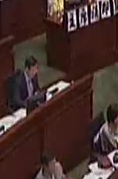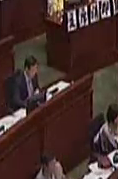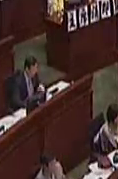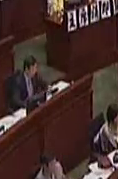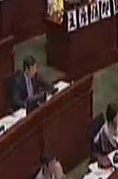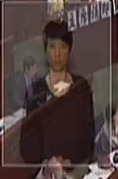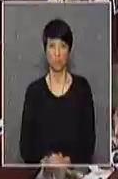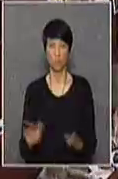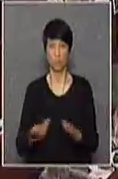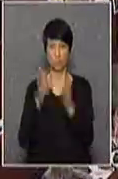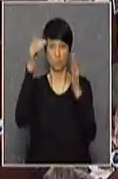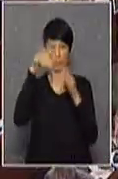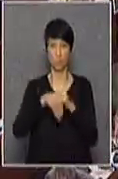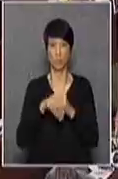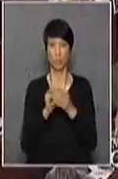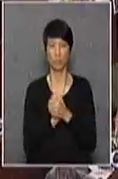開始表決。